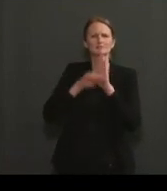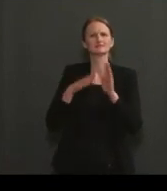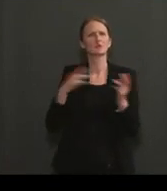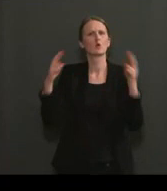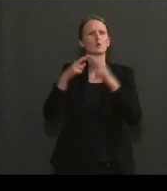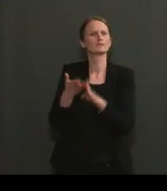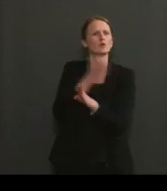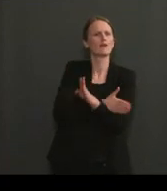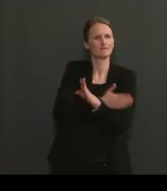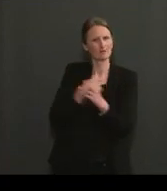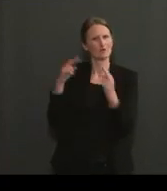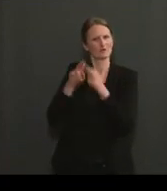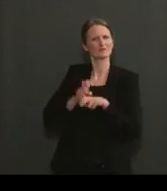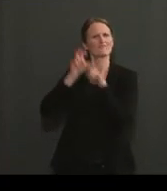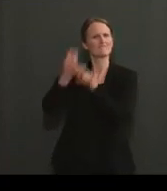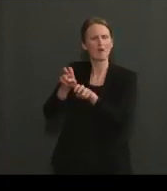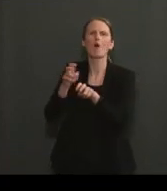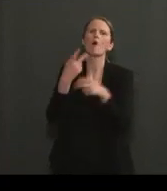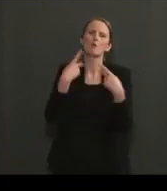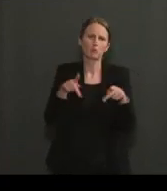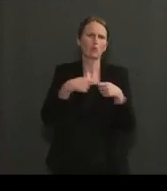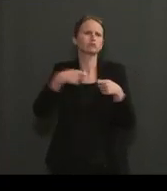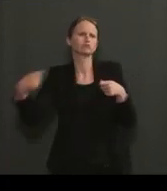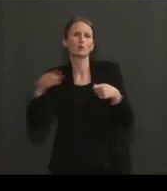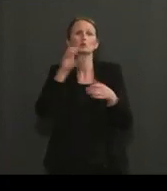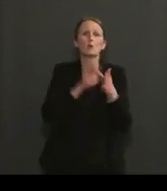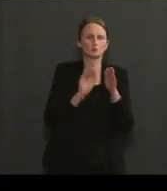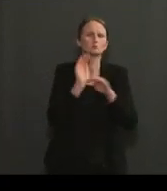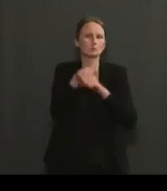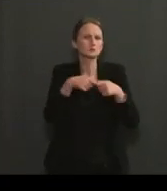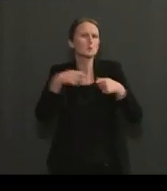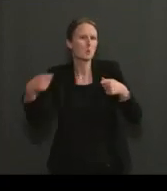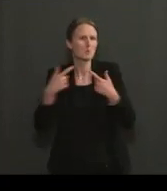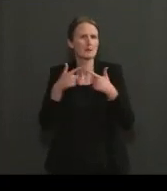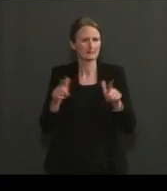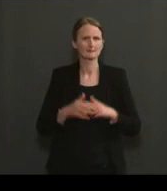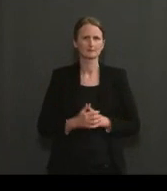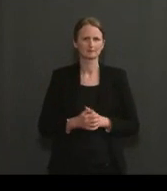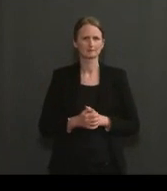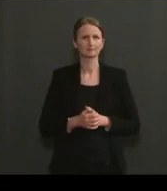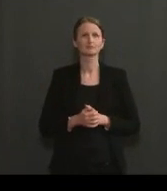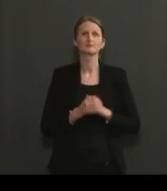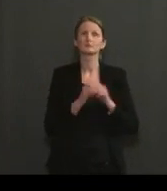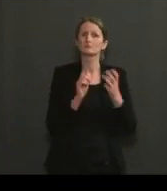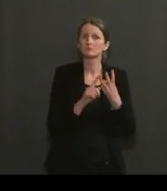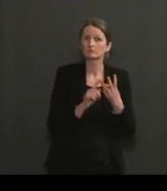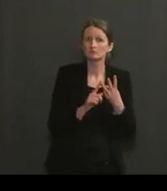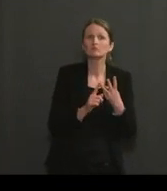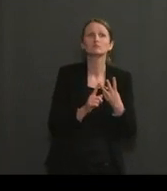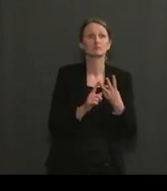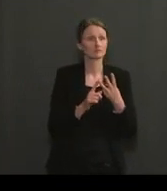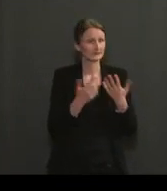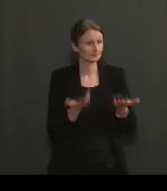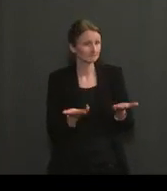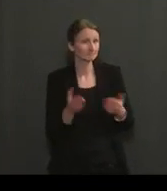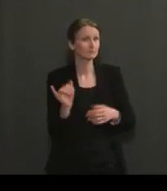Parce que dans ces endroits clos, parce que ces endroits brassent du monde, l'hygiène des mains et le port du masque restent